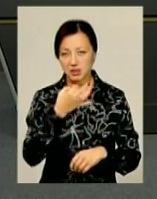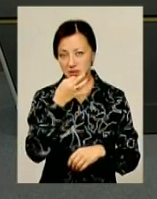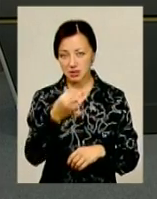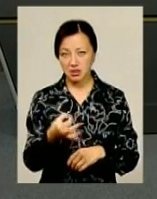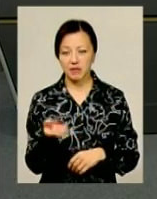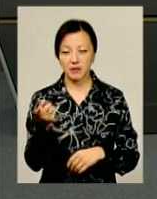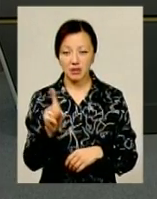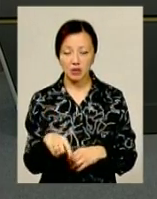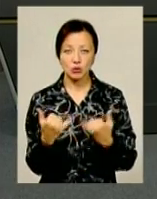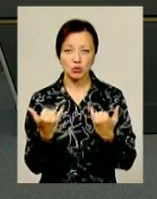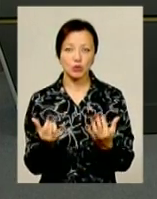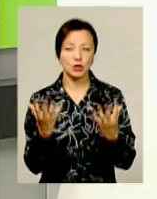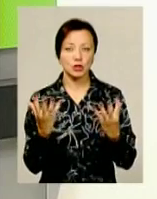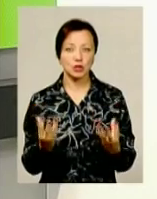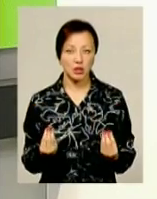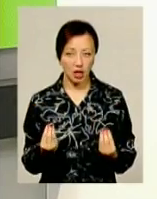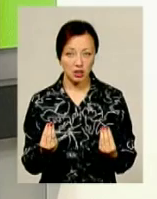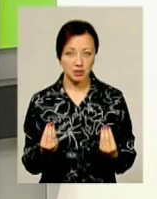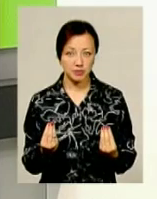на сьогоднішній